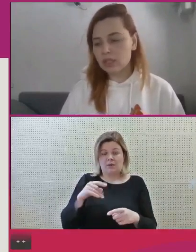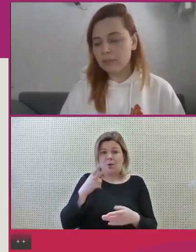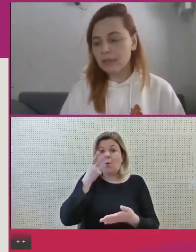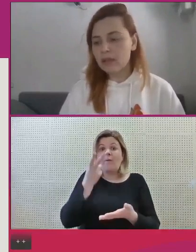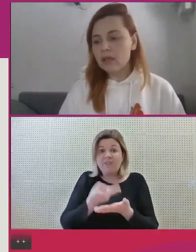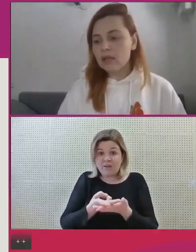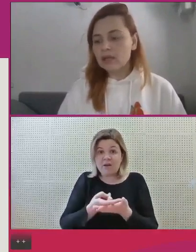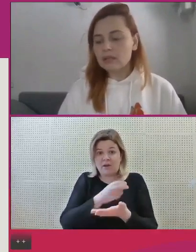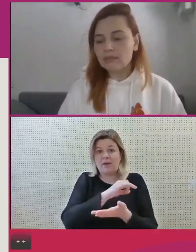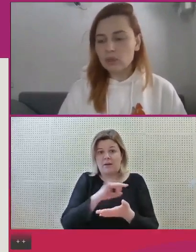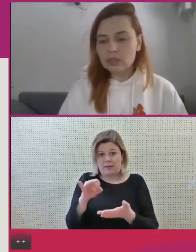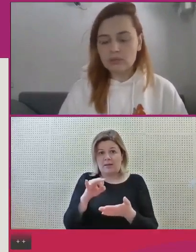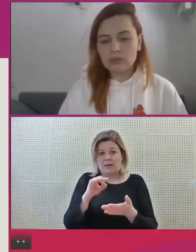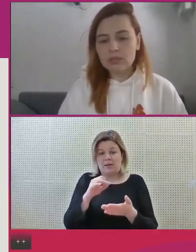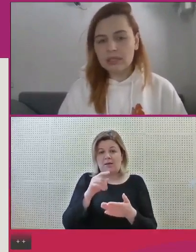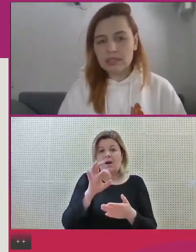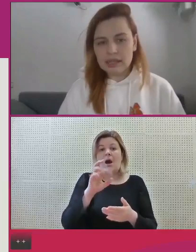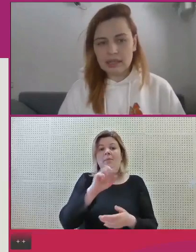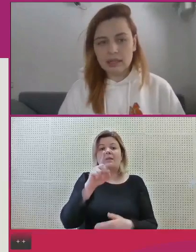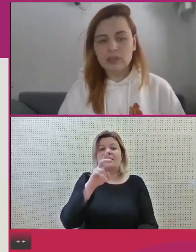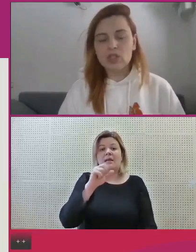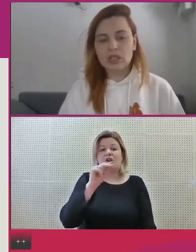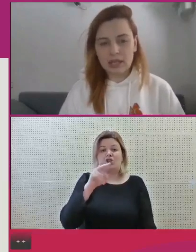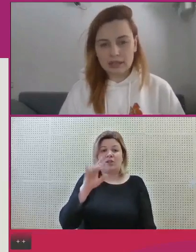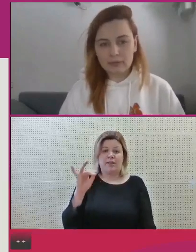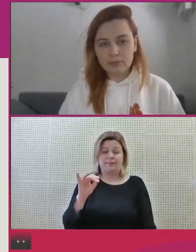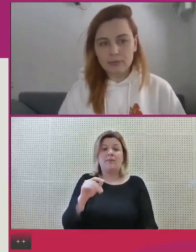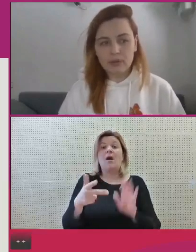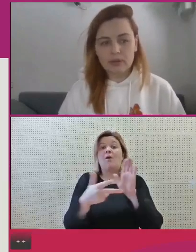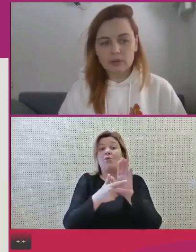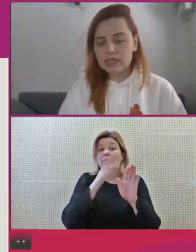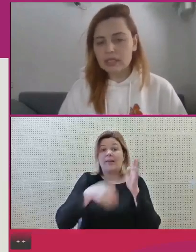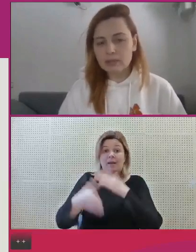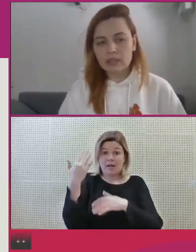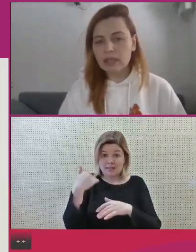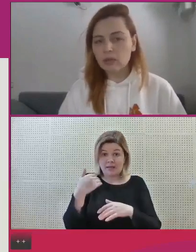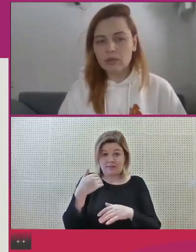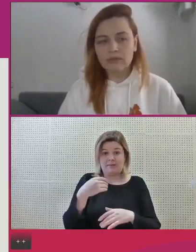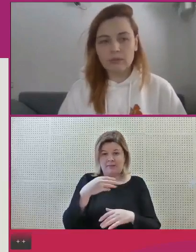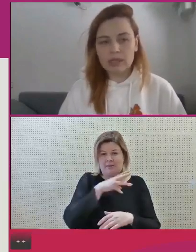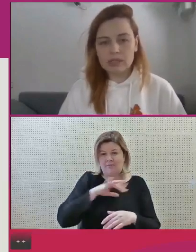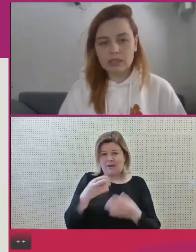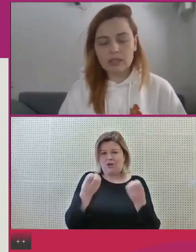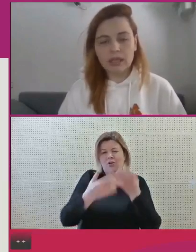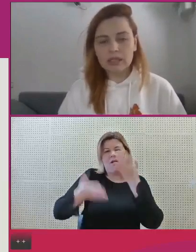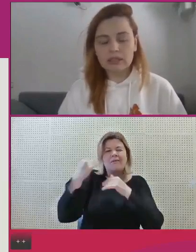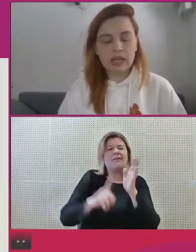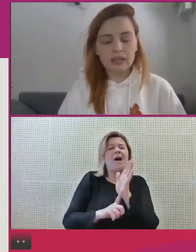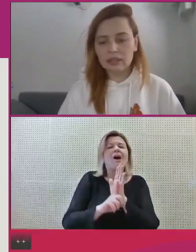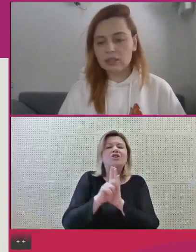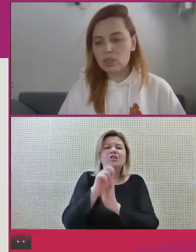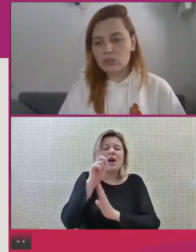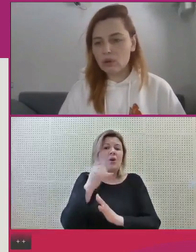обозначили. 8 лет назад, когда мы начинали, У нас не было никакой информации,